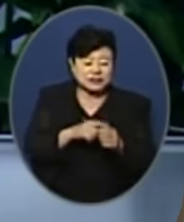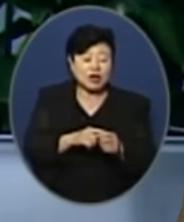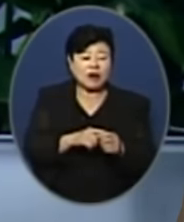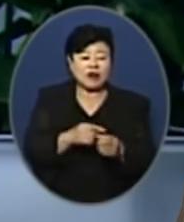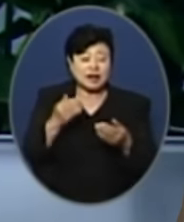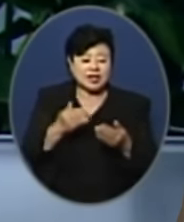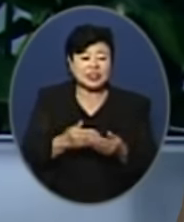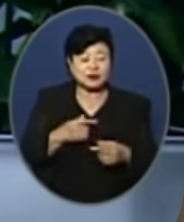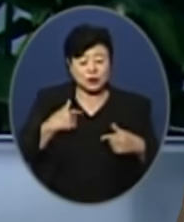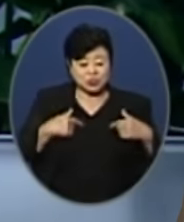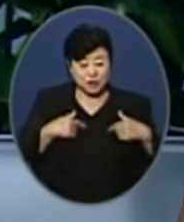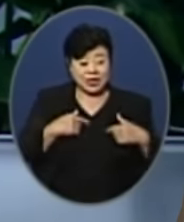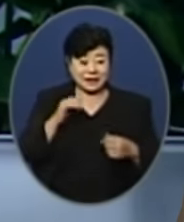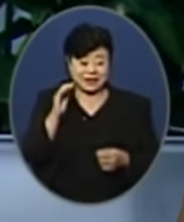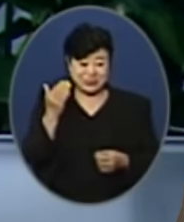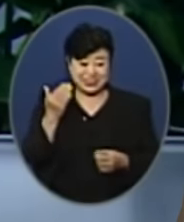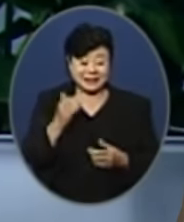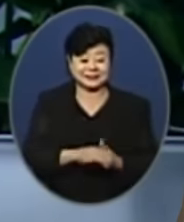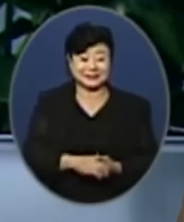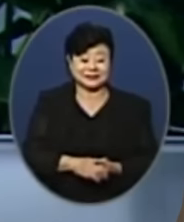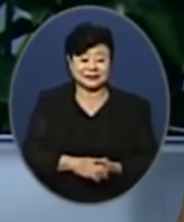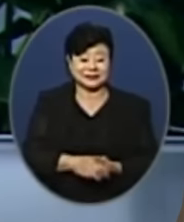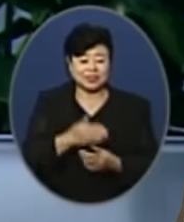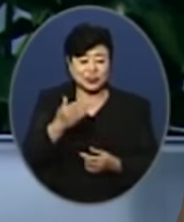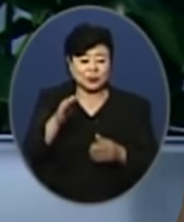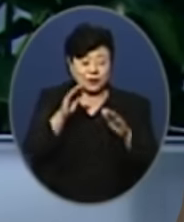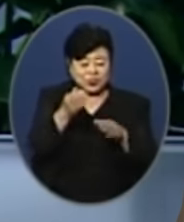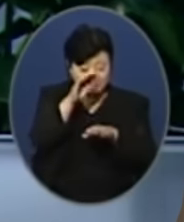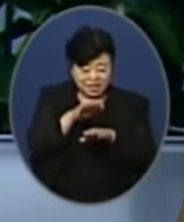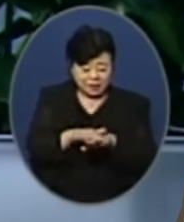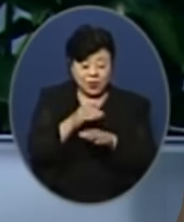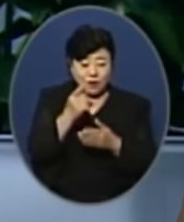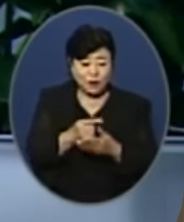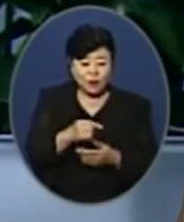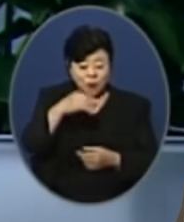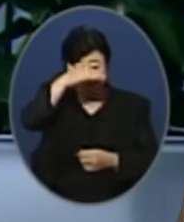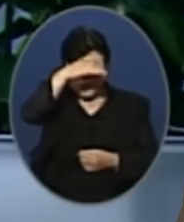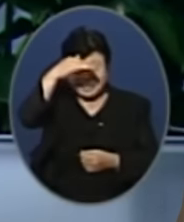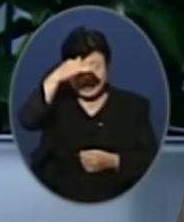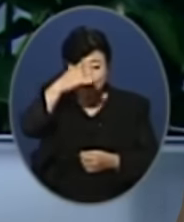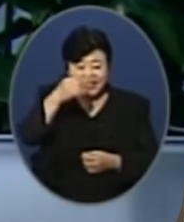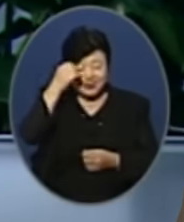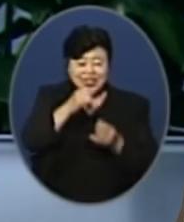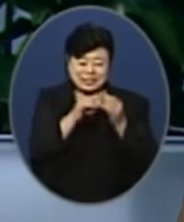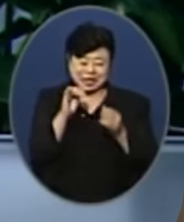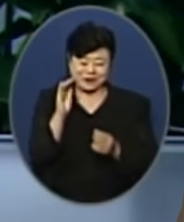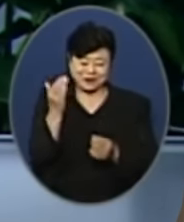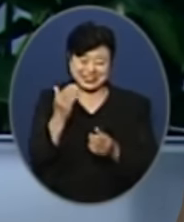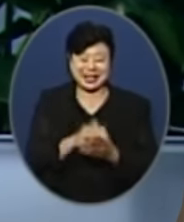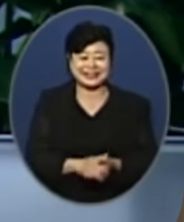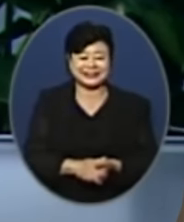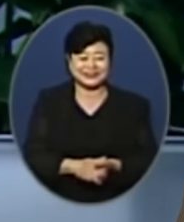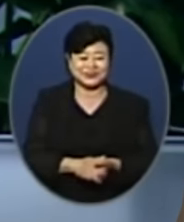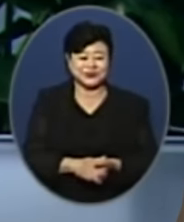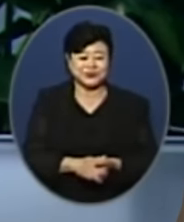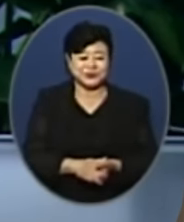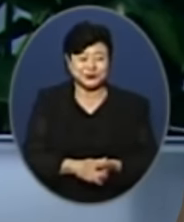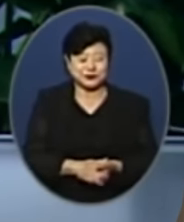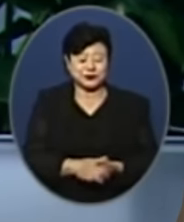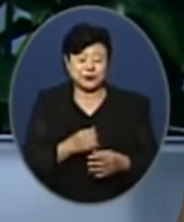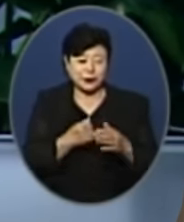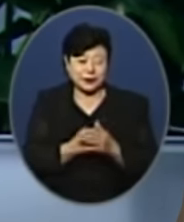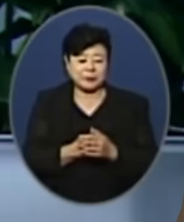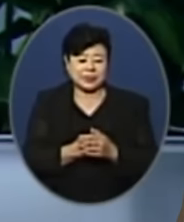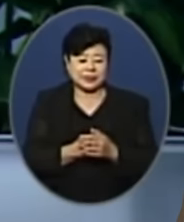일을 즐거워하는 것입니다. 여러분이 오늘 예배당에 나와 있는 걸 보니까 여러분은 영의 사람인 것입니다.